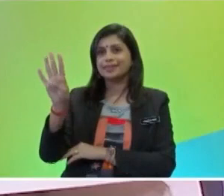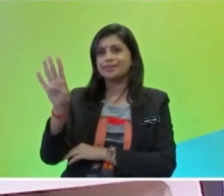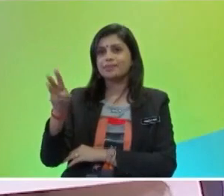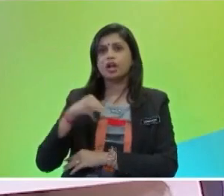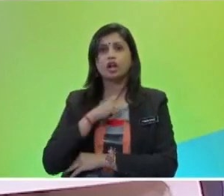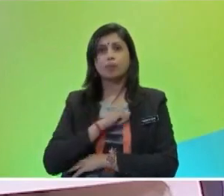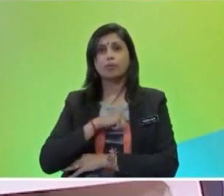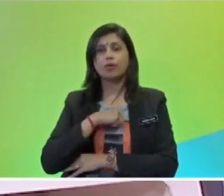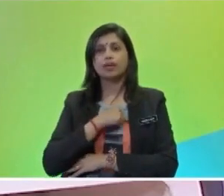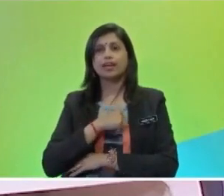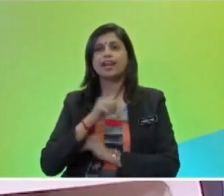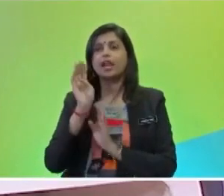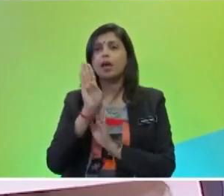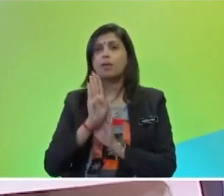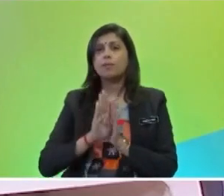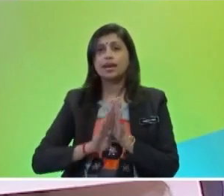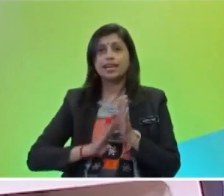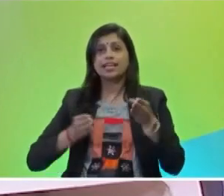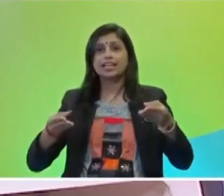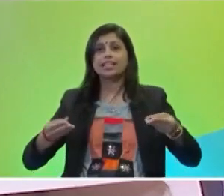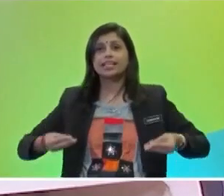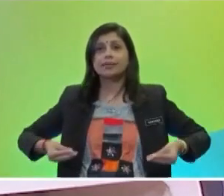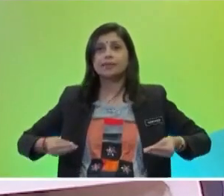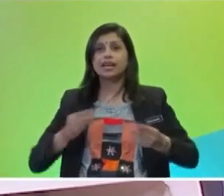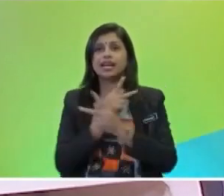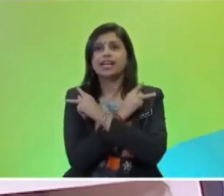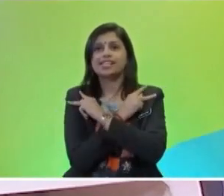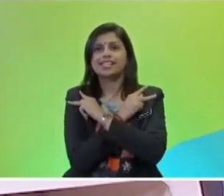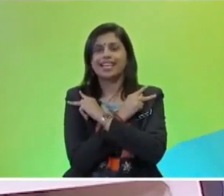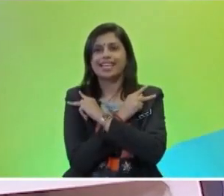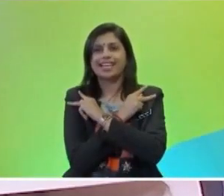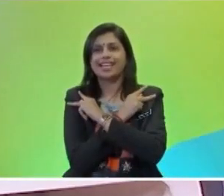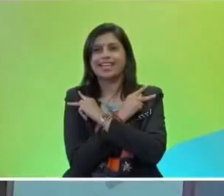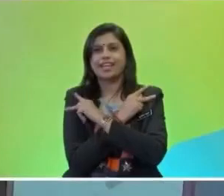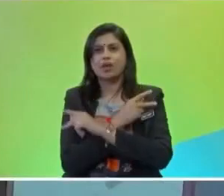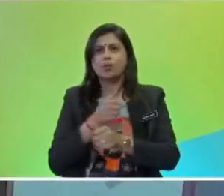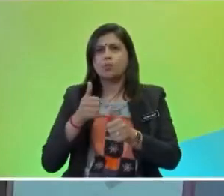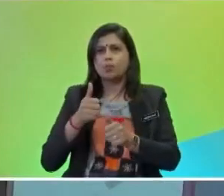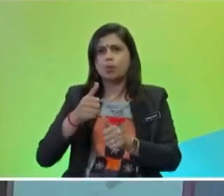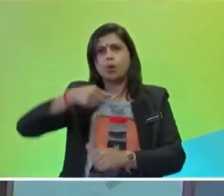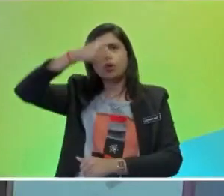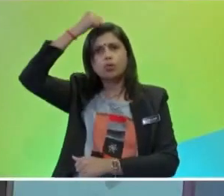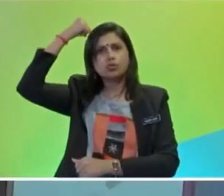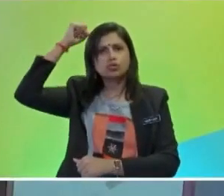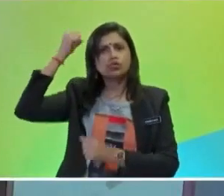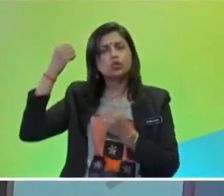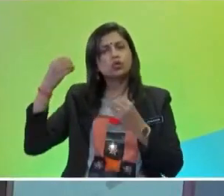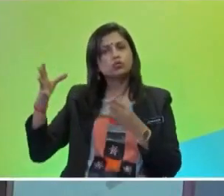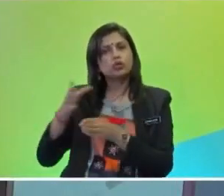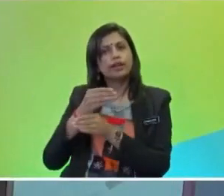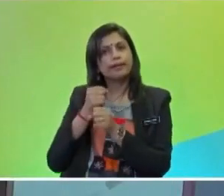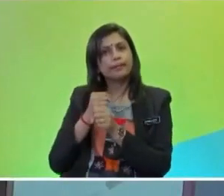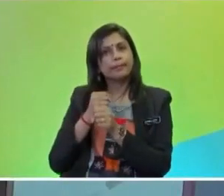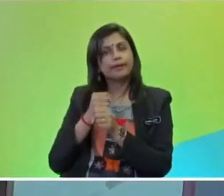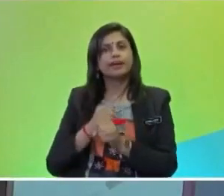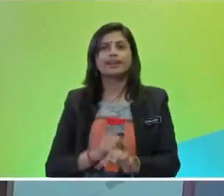ini dia nilainya, nilai berterima kasih. Okey, tanya Sean. Okey. Okey, baik. Dua stiker untuk kamu.